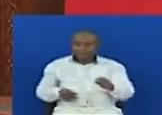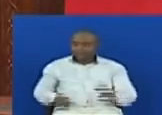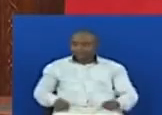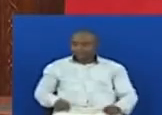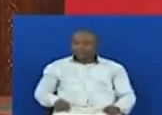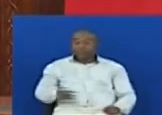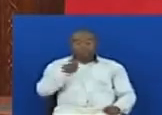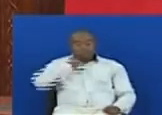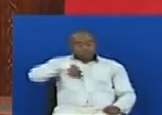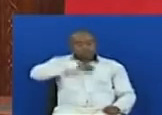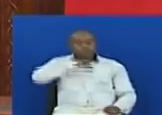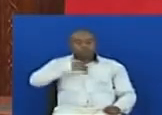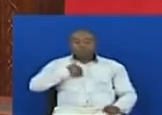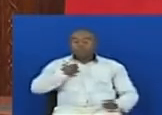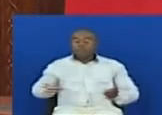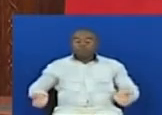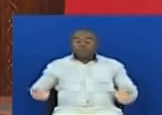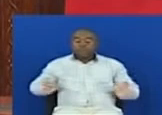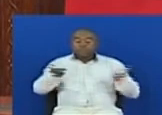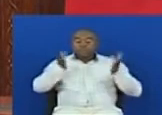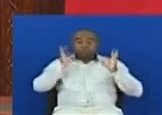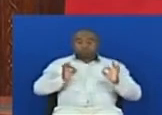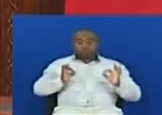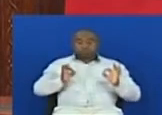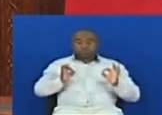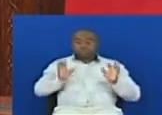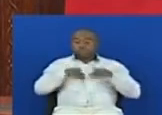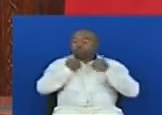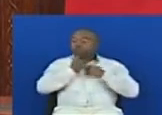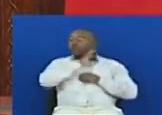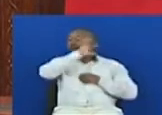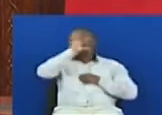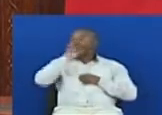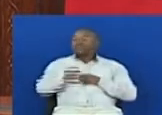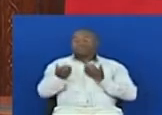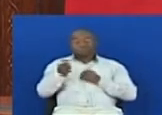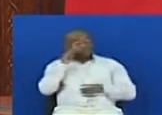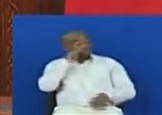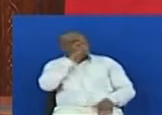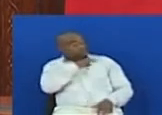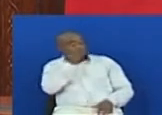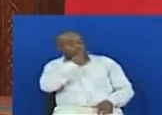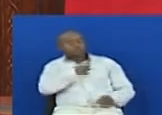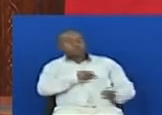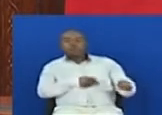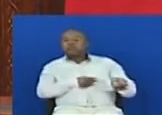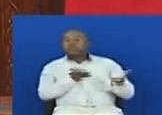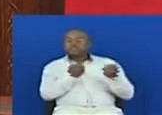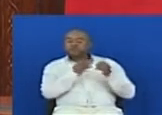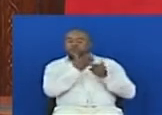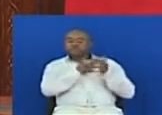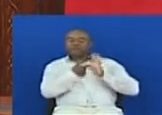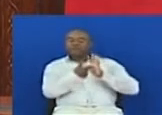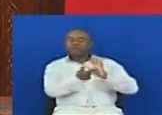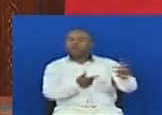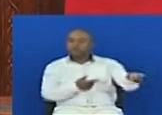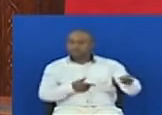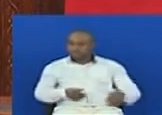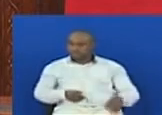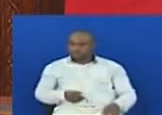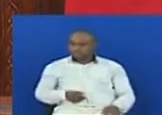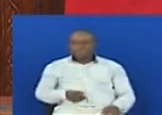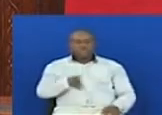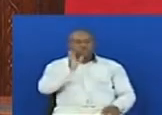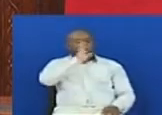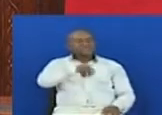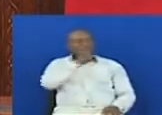Tunataka maendeleo yaletukuka na Tanzania, duniani kote inaiona Tanzania ni mfano katika Afrika. Tuachane na watu wanaetu kasha